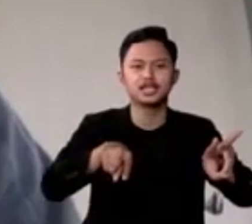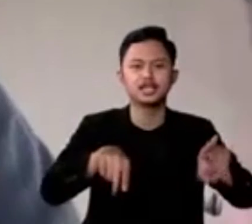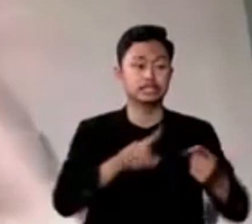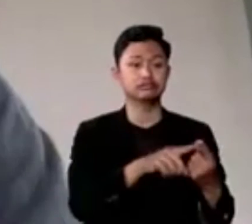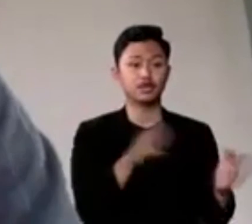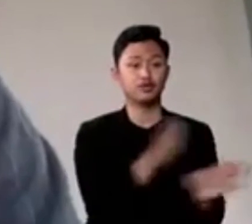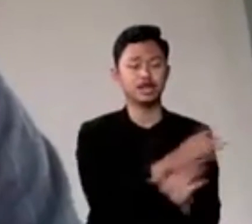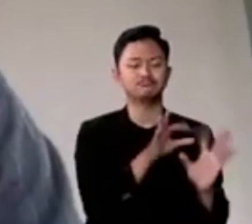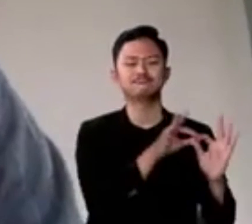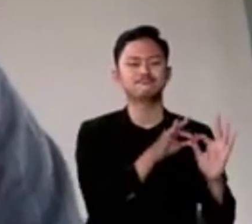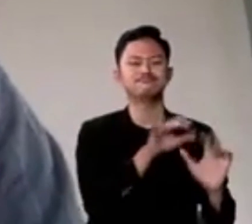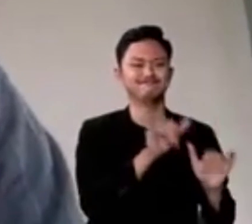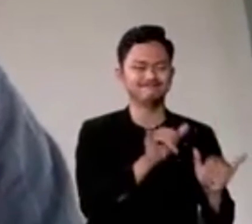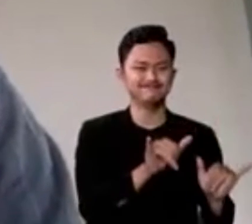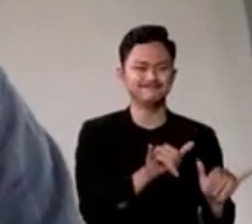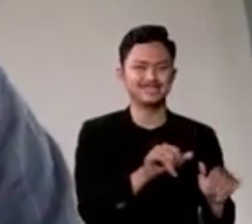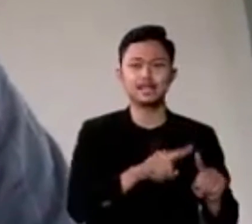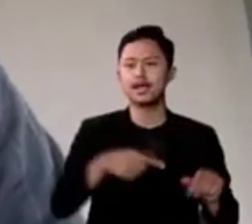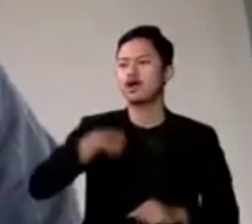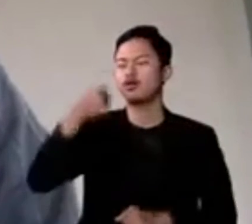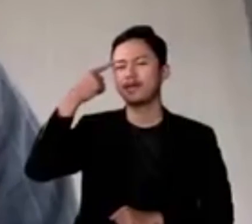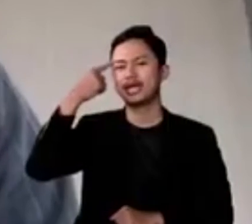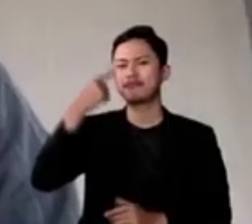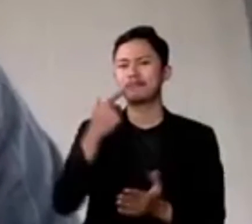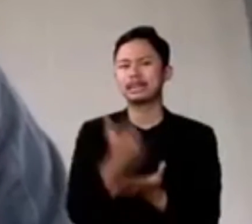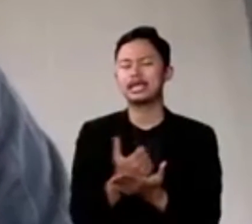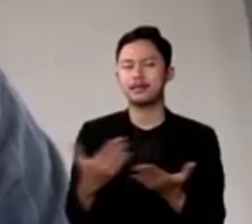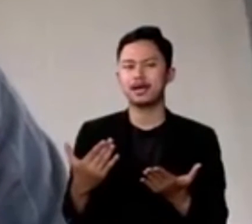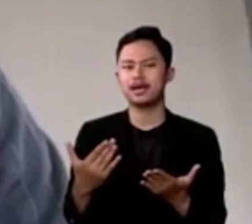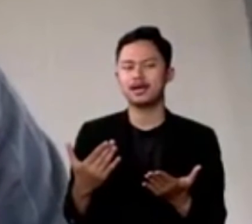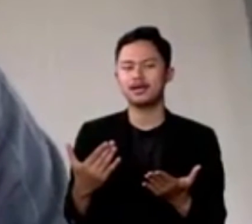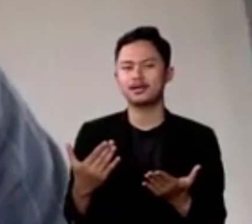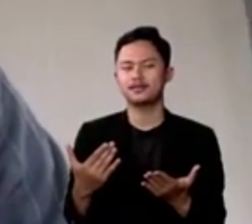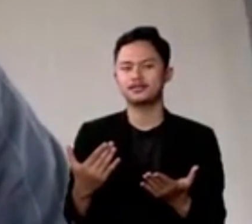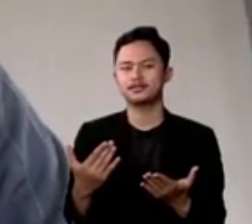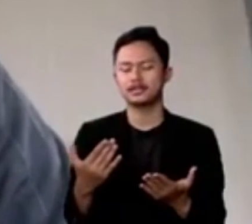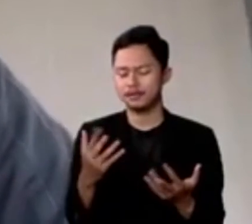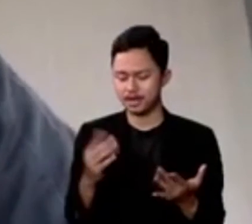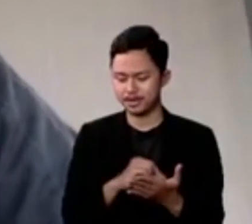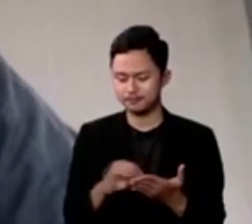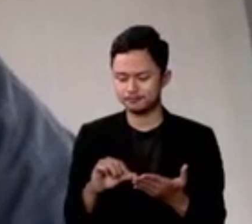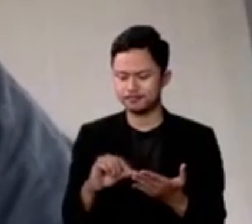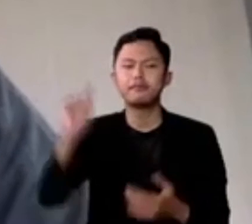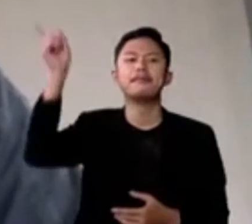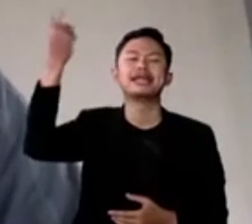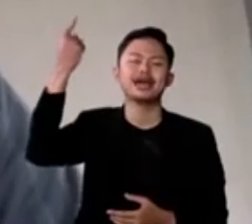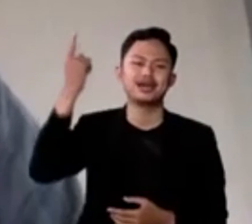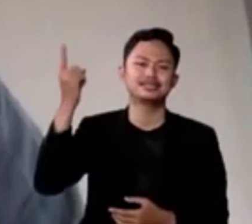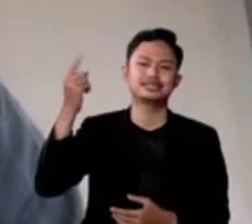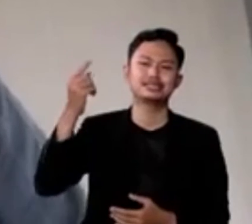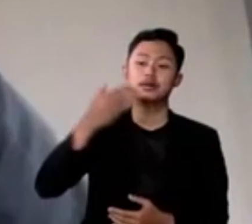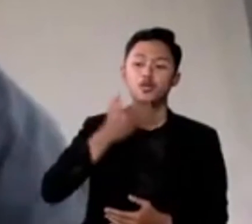kita gunakan tapi di sisi yang lain Saya pikir satu yang penting kita tetap harus ngikutin temennya pemerintah